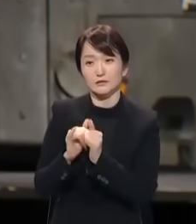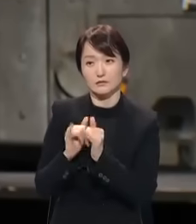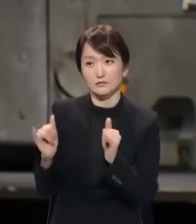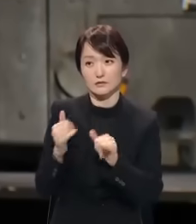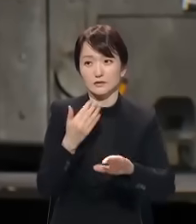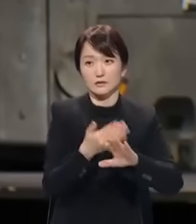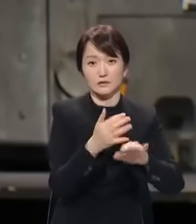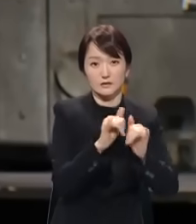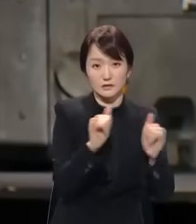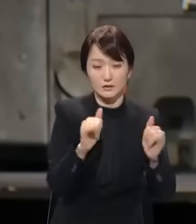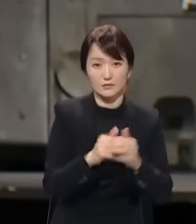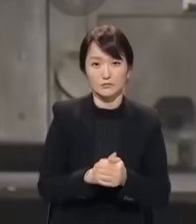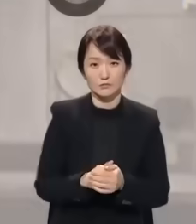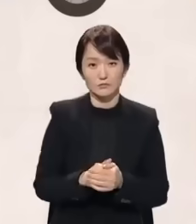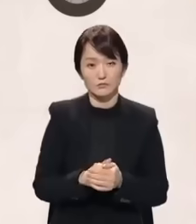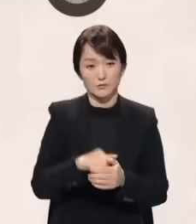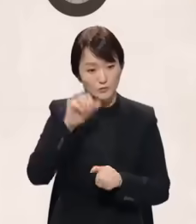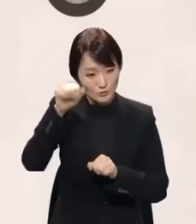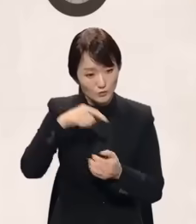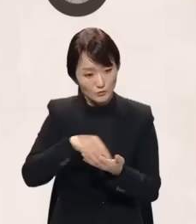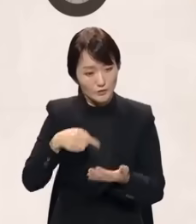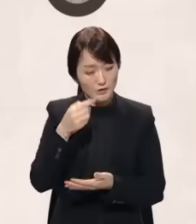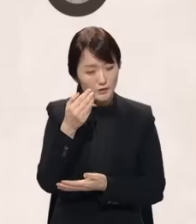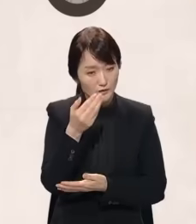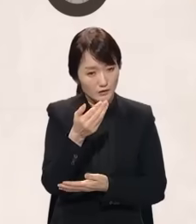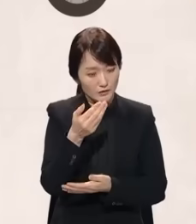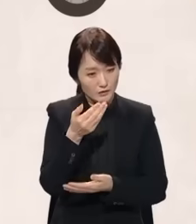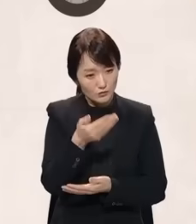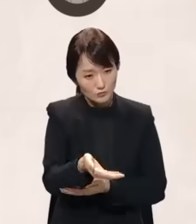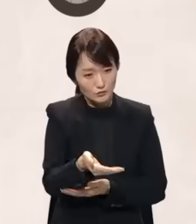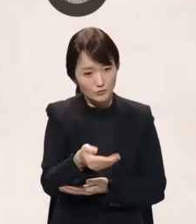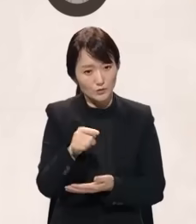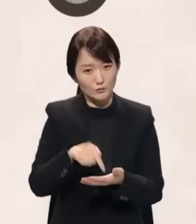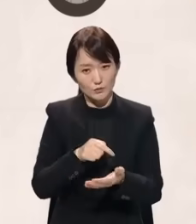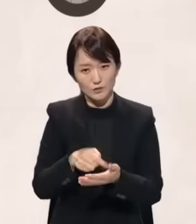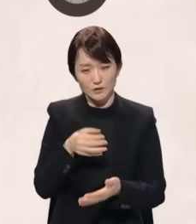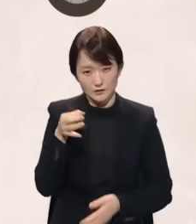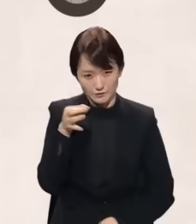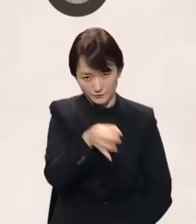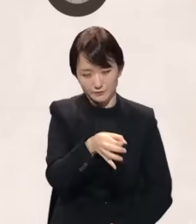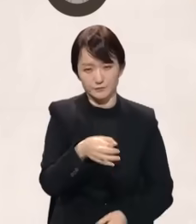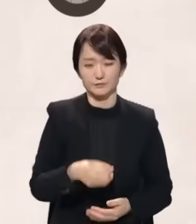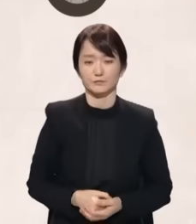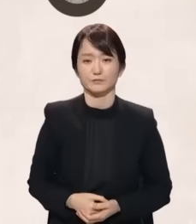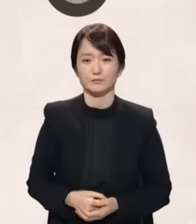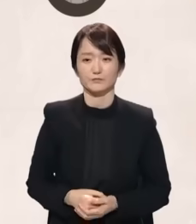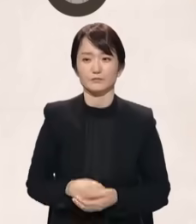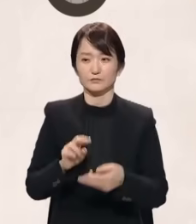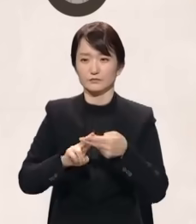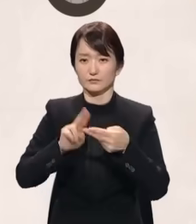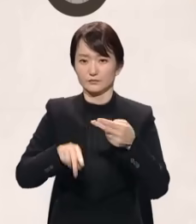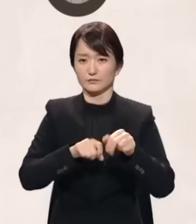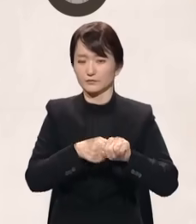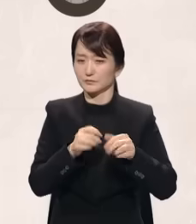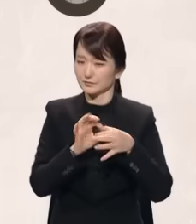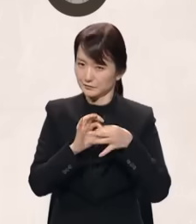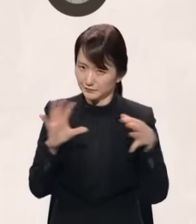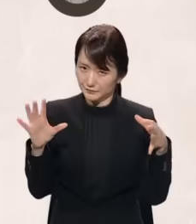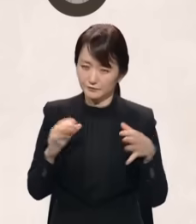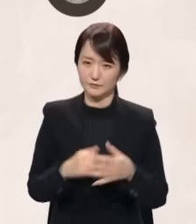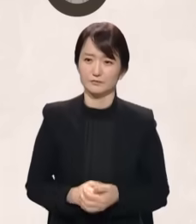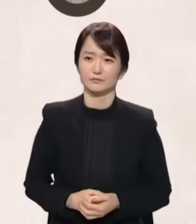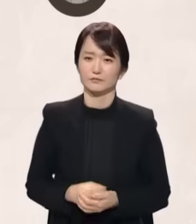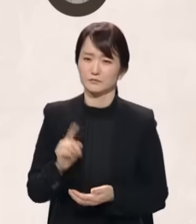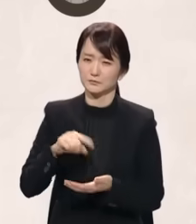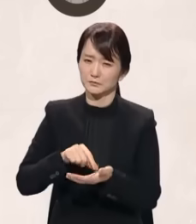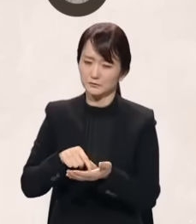다른 사람에게 그 동물이 피해를 끼치면 또 손해배상을 해줘야 되는 부분은 있습니다. 그래서 동물보호법 그 형사처벌이나 이런 여부와 관계없이 어느